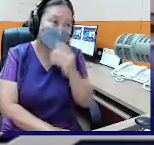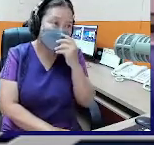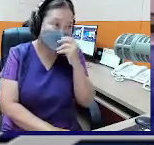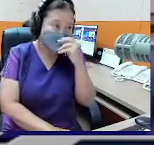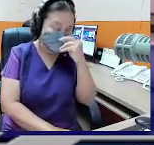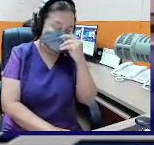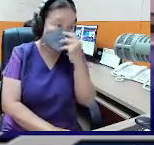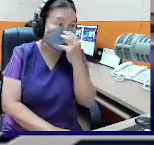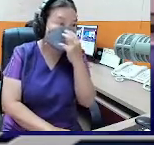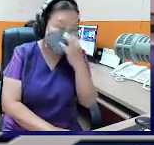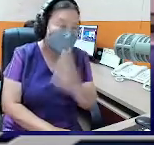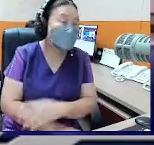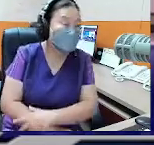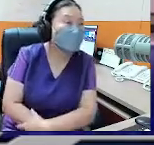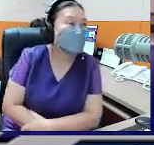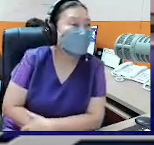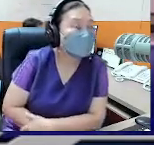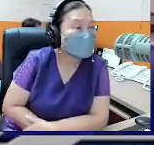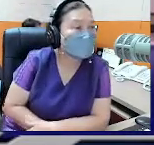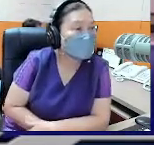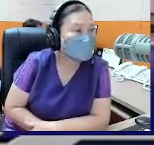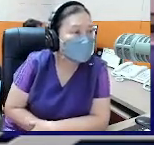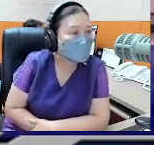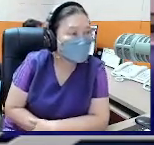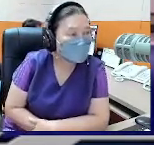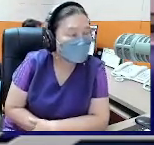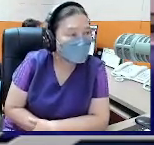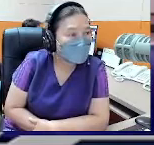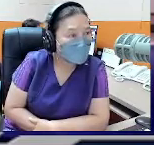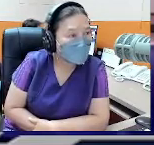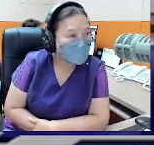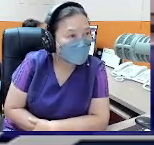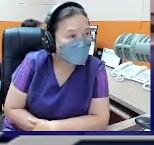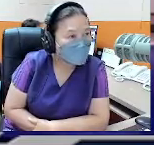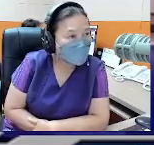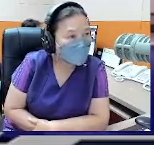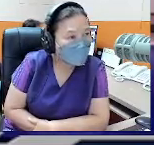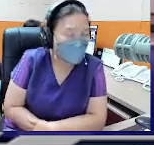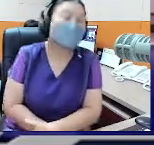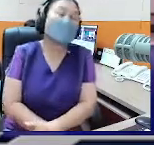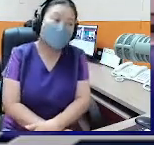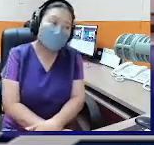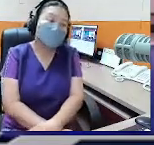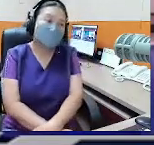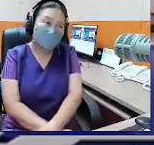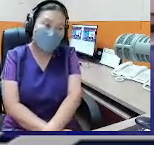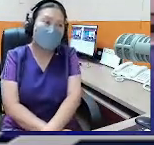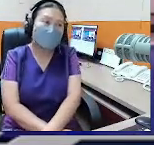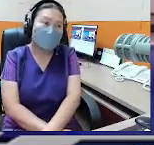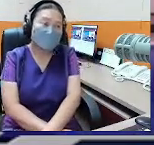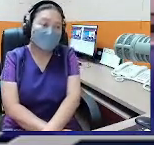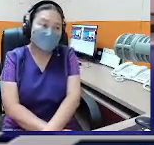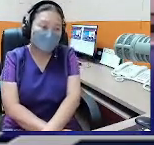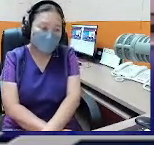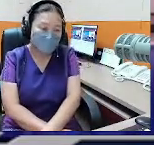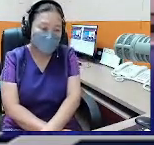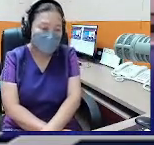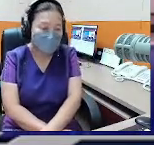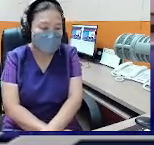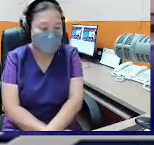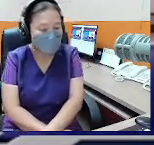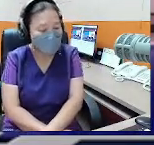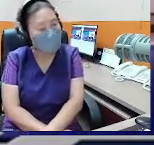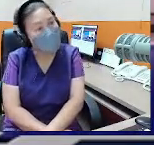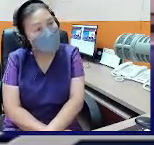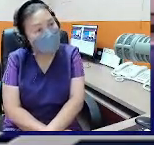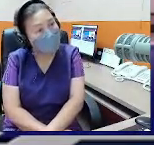รุ่นพี่ที่เป็นหลักสูตรอื่นๆบางคนเนี่ยเขามีแพชชั่นของการอยากจะเป็นนักธุรกิจเป็นผู้ประกอบการใช่ไหมคะเขาก็จะมีการเร